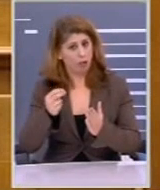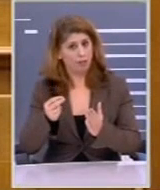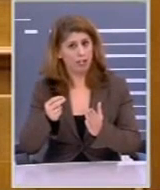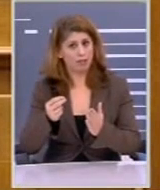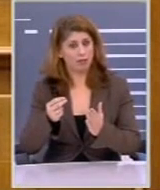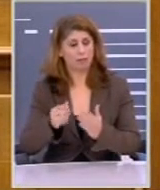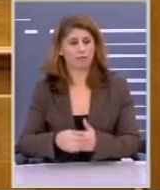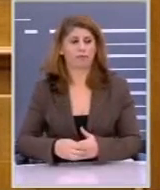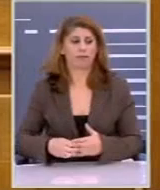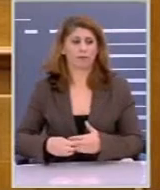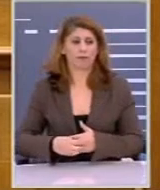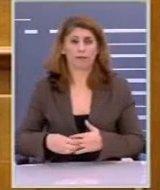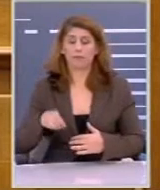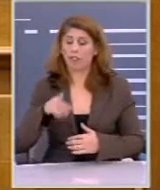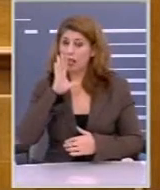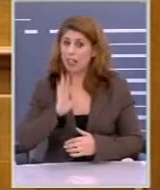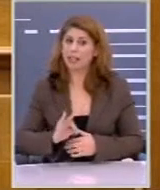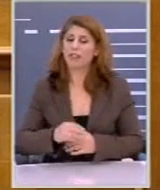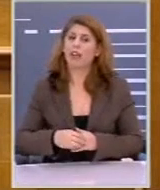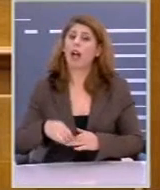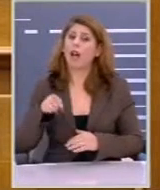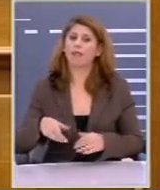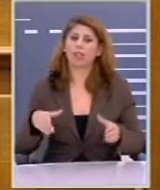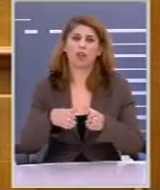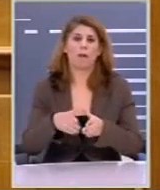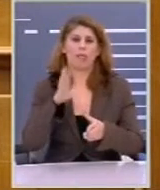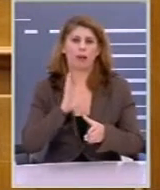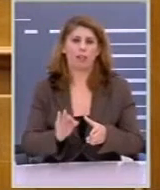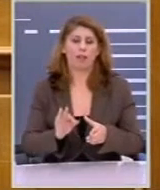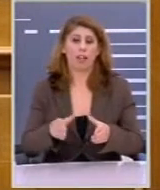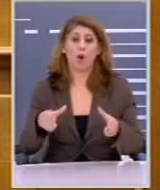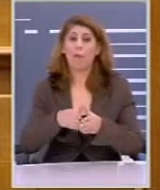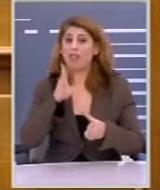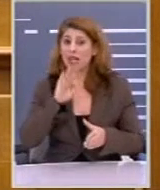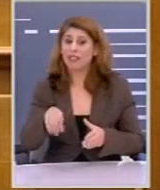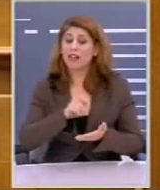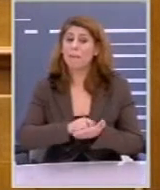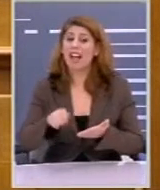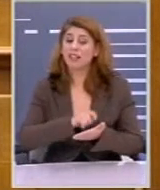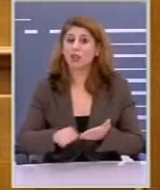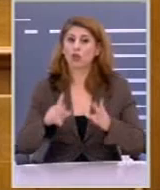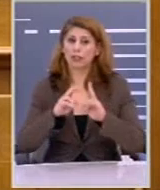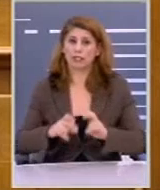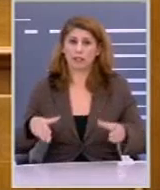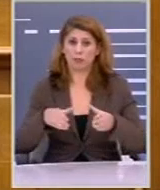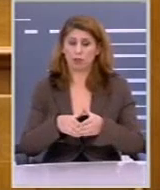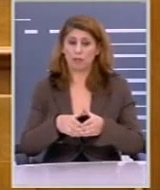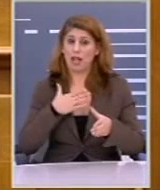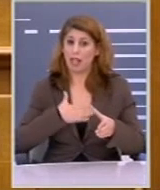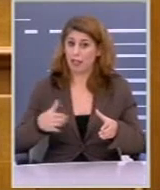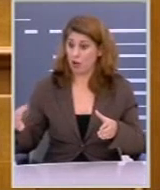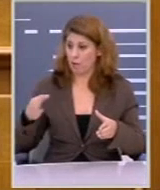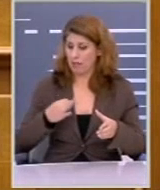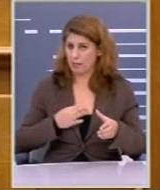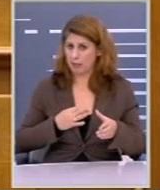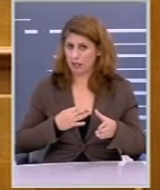εκπρόσωποι των τραπεζών. Και είναι αλήθεια. Και αυτή είναι η ομάδα αλήθειας. Η ομάδα αλήθειας είναι το πρακτικό της Εξεταστικής Επιτροπής. Θέλω να μας πείτε